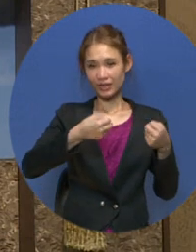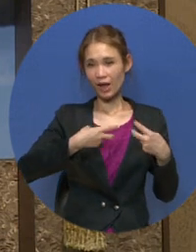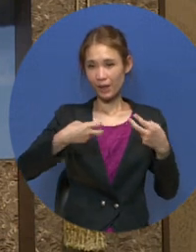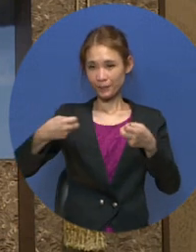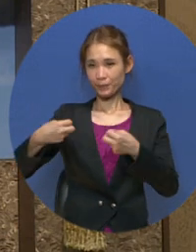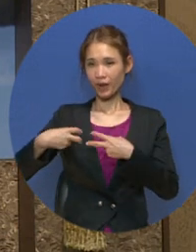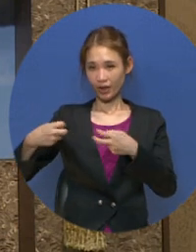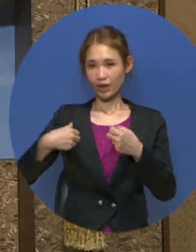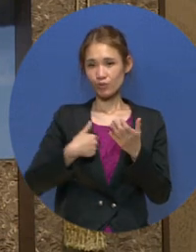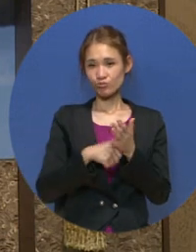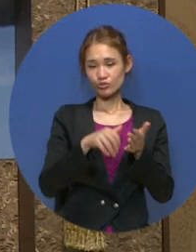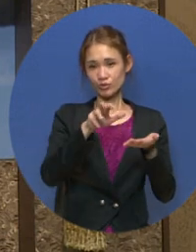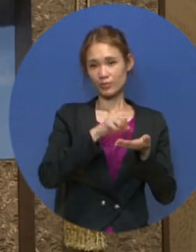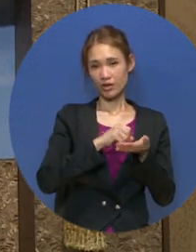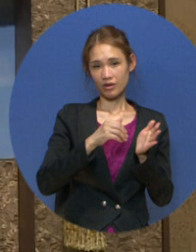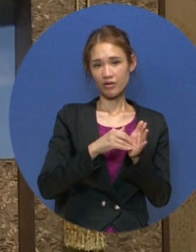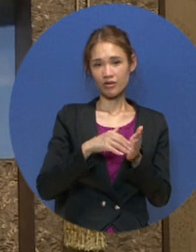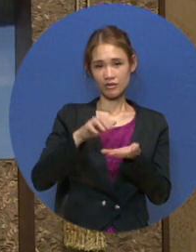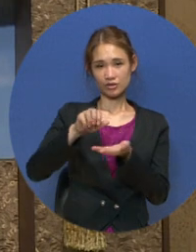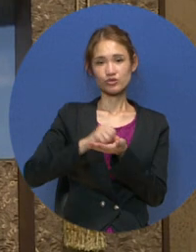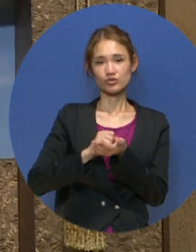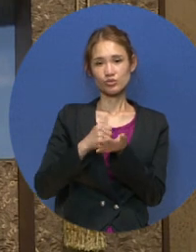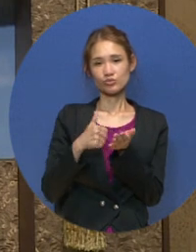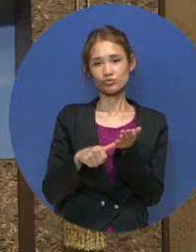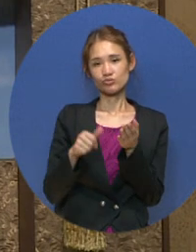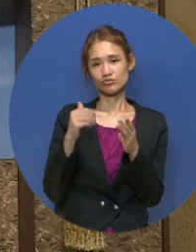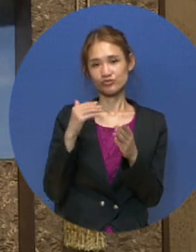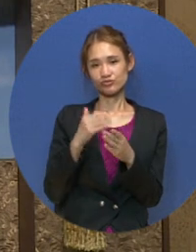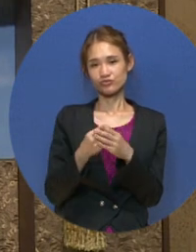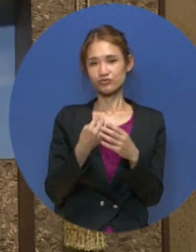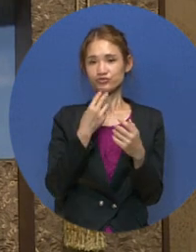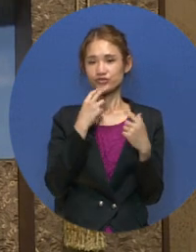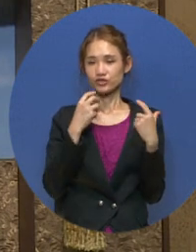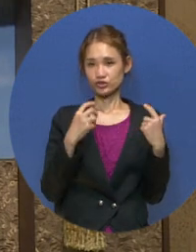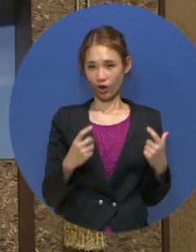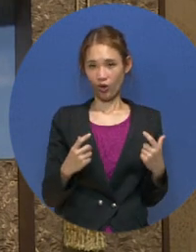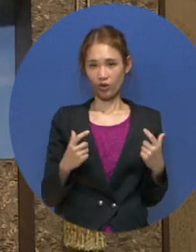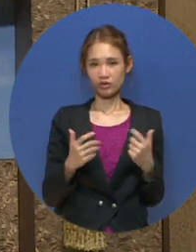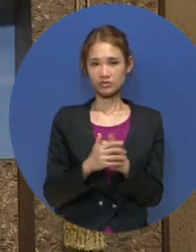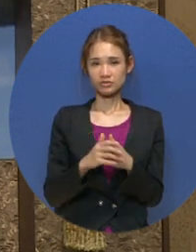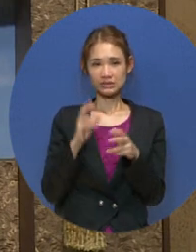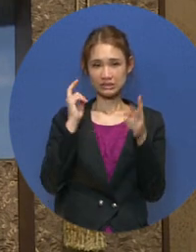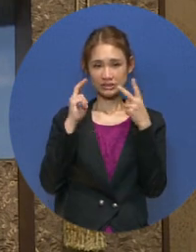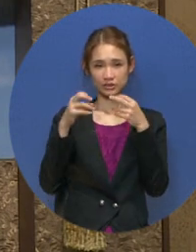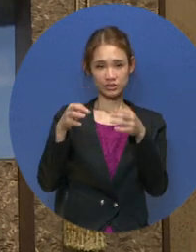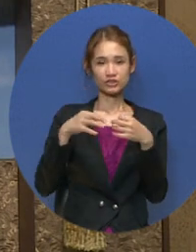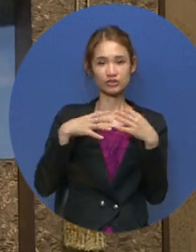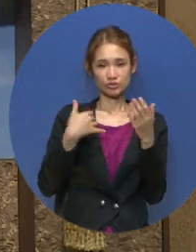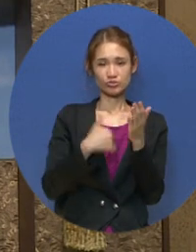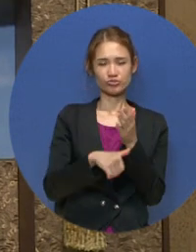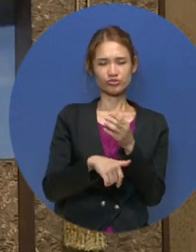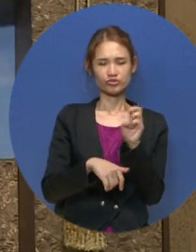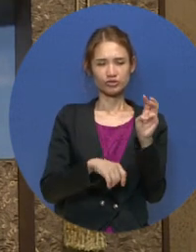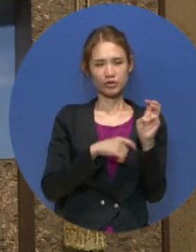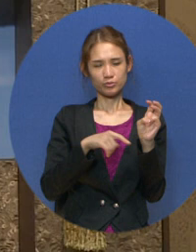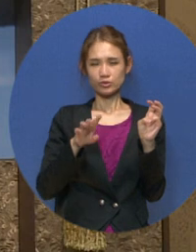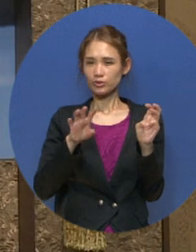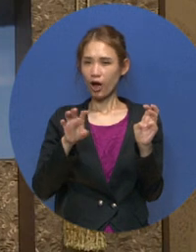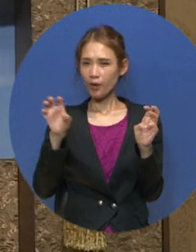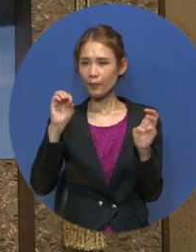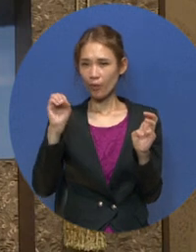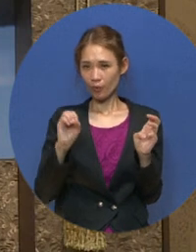있고요. 그리고 수거가 되는 물건들은 서울 경기권이고요. 네. 또 기업이 기증해 주시는 물건들이 거의 한 3, 40%가